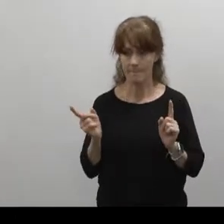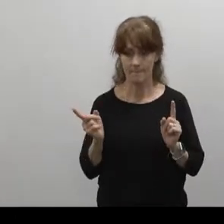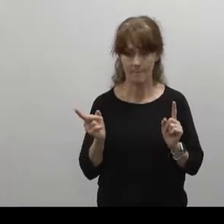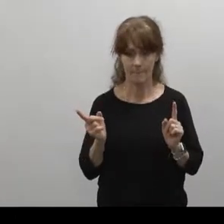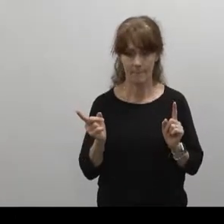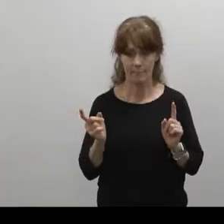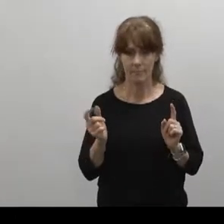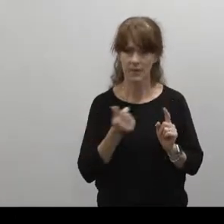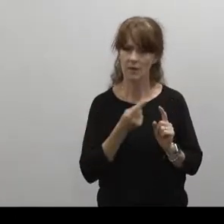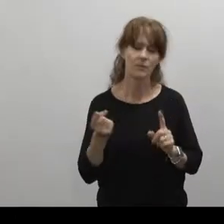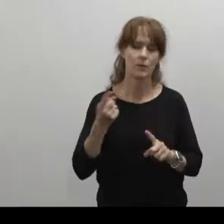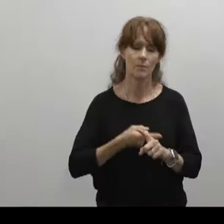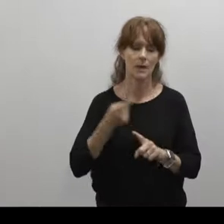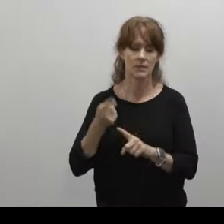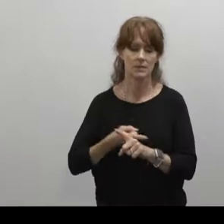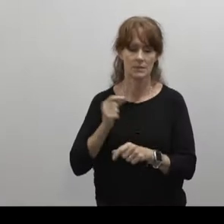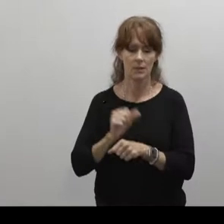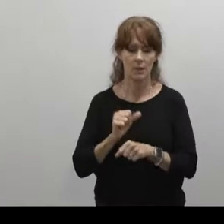mục